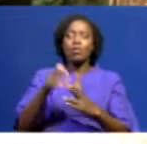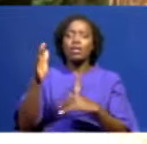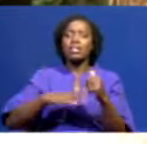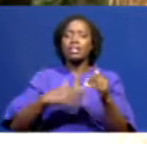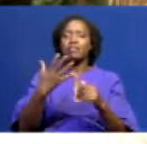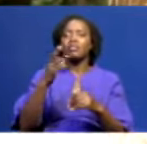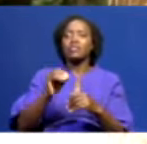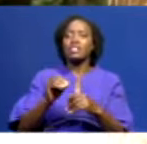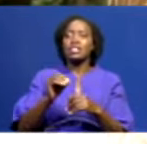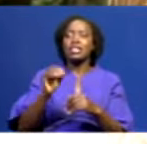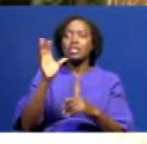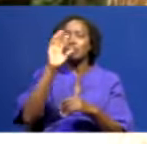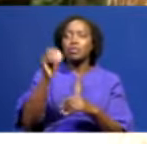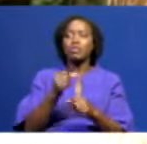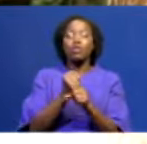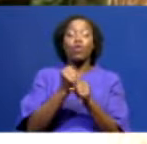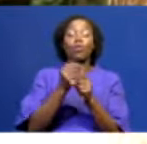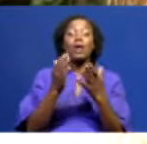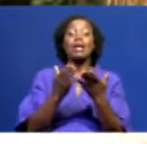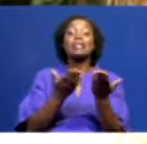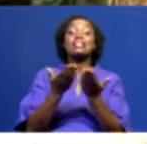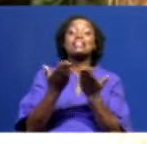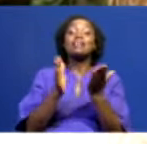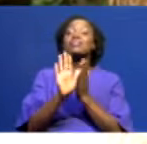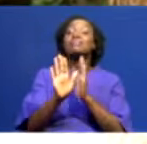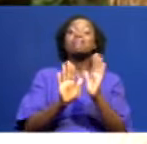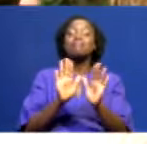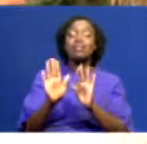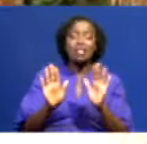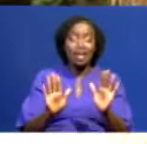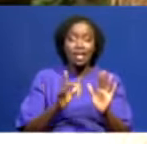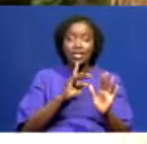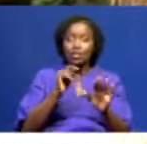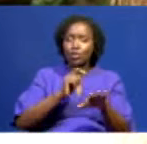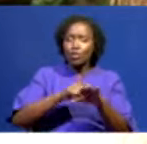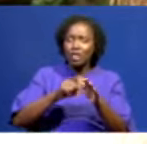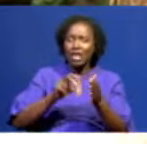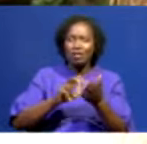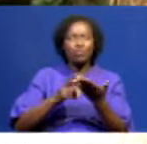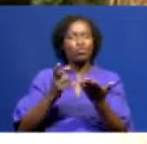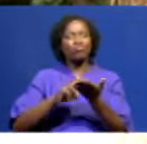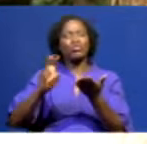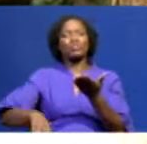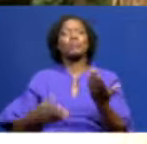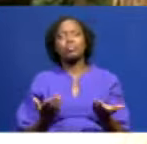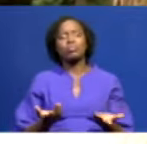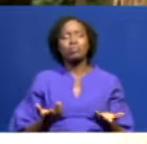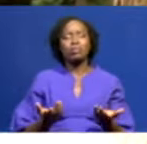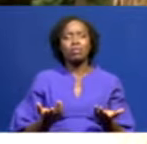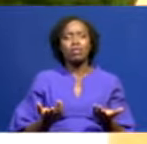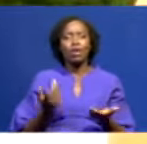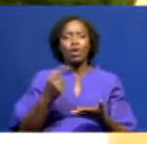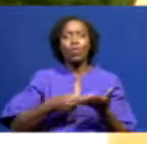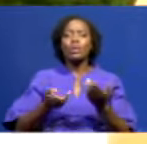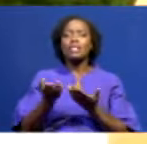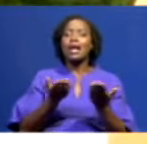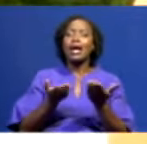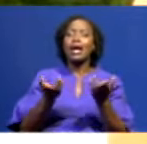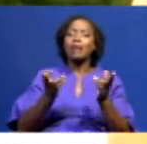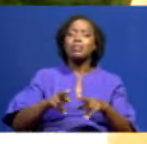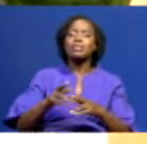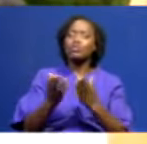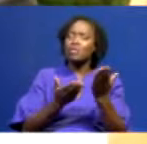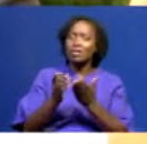50% of health workers who are giving services there. So the moment you dismiss them, what happens to service?